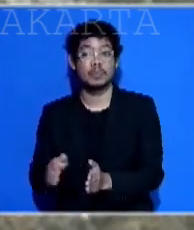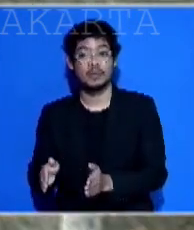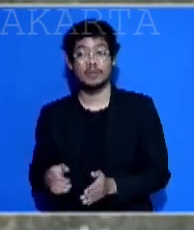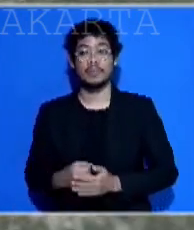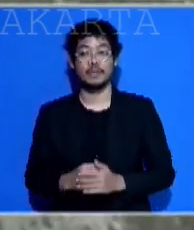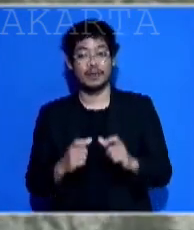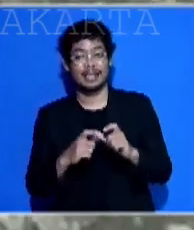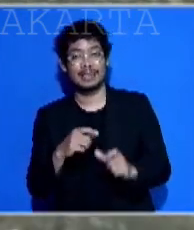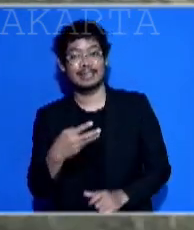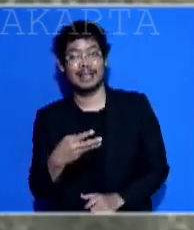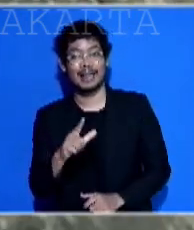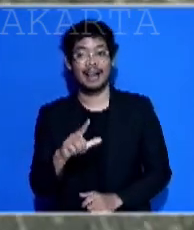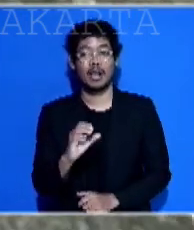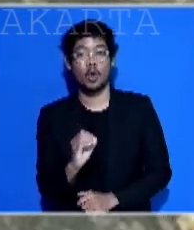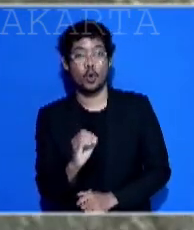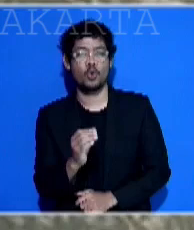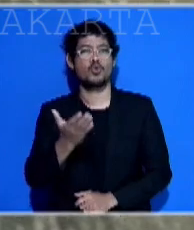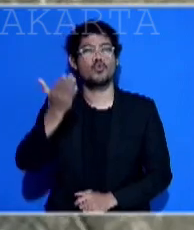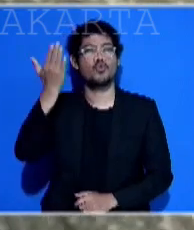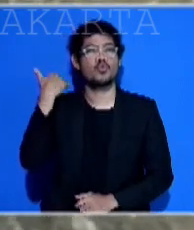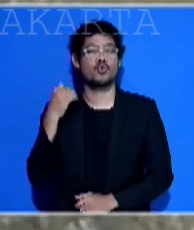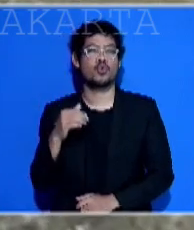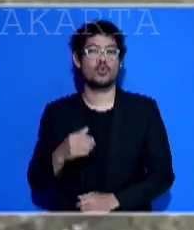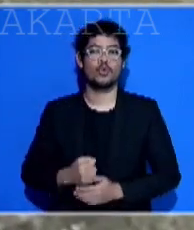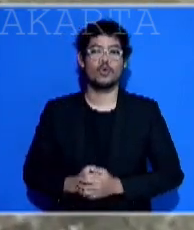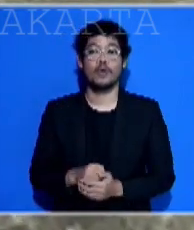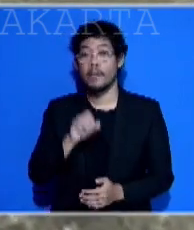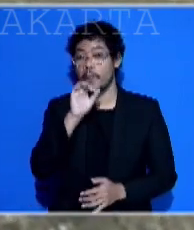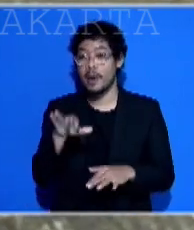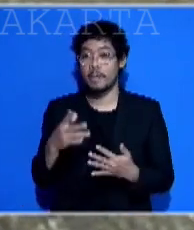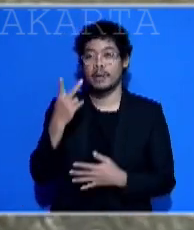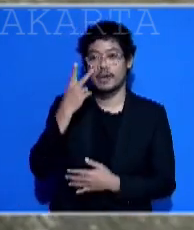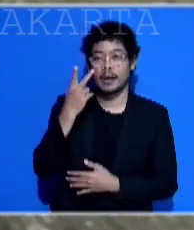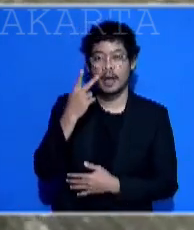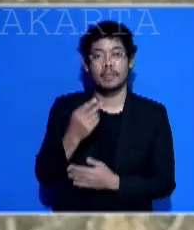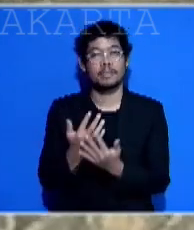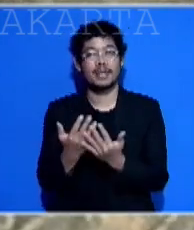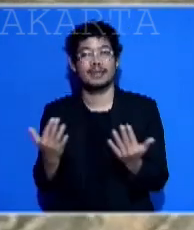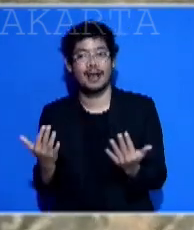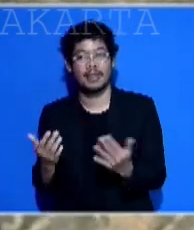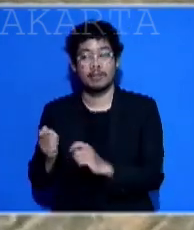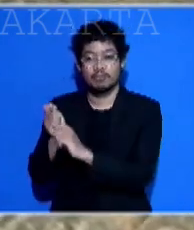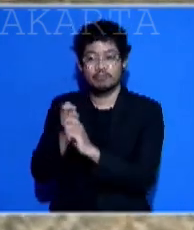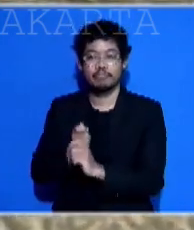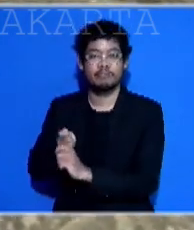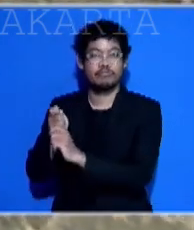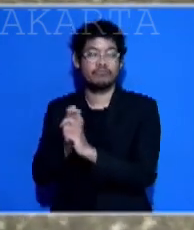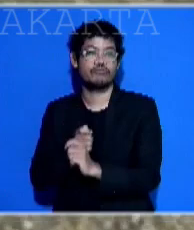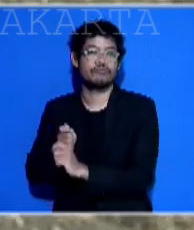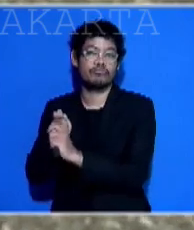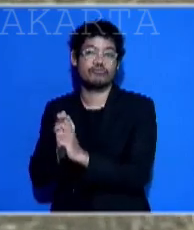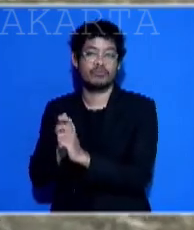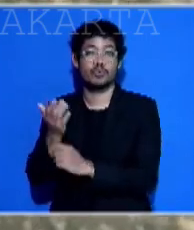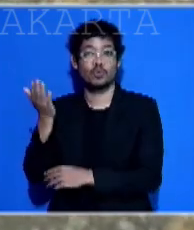wayang menika sampun wonten kawit jaman kawuri. Miturut gugon tuhon ing satengahing masyarakat, ukiran ringgit menika dipun damel rikala jamanipun